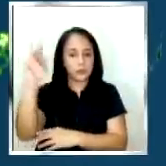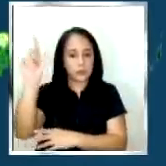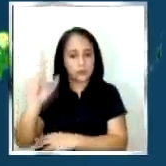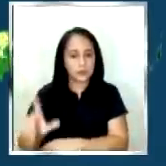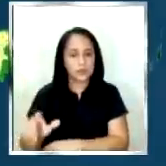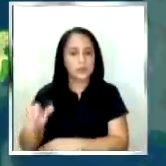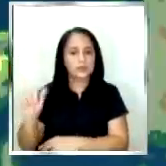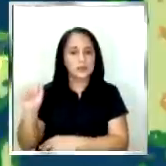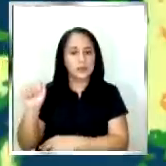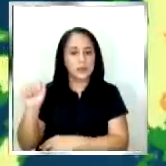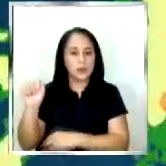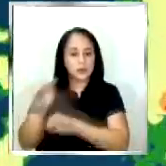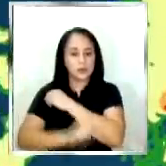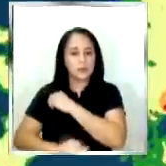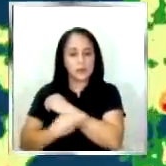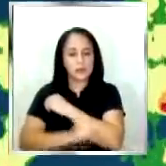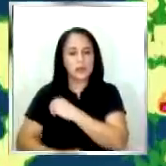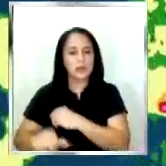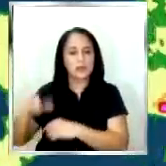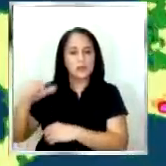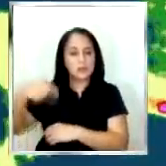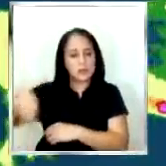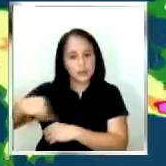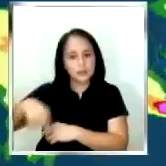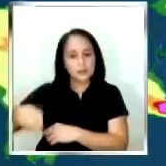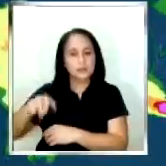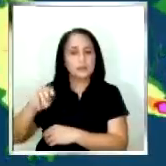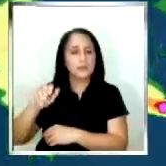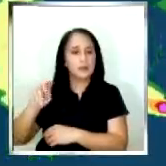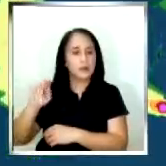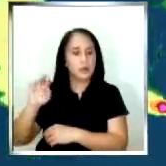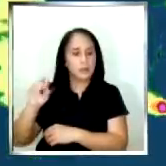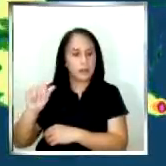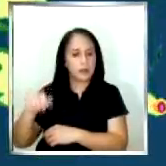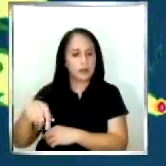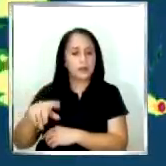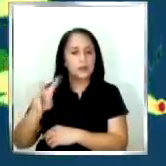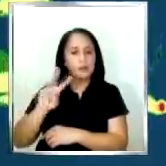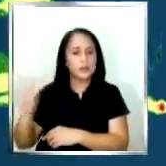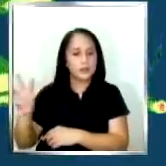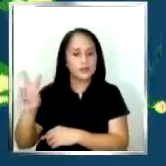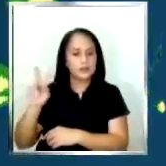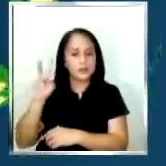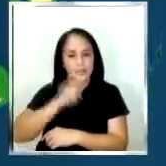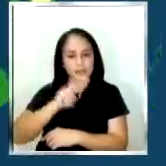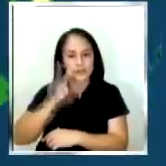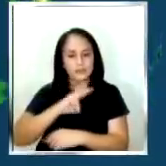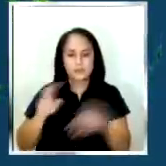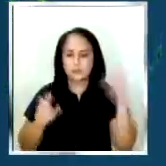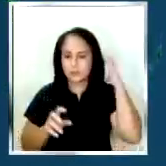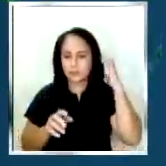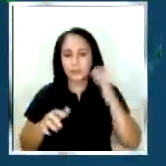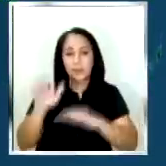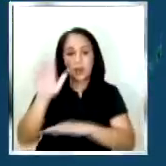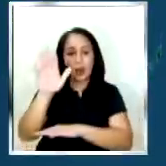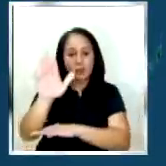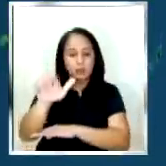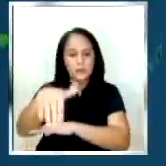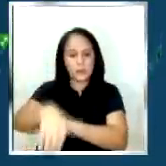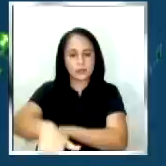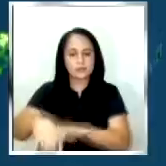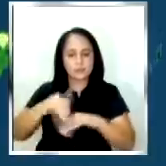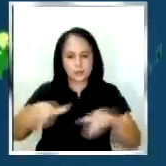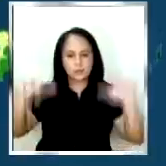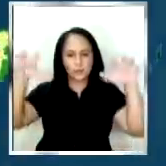Quezon Province, Mimaropa Region, Western Visayas at Mindanao. Pagsapit ng hapon at gabi, uulanin na rin ang iba